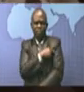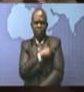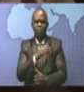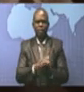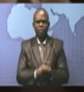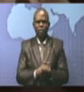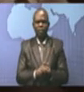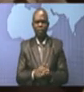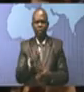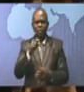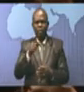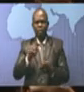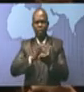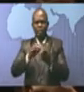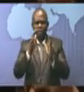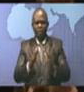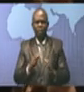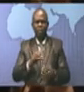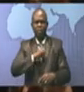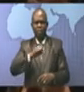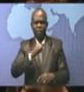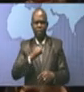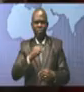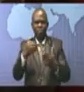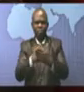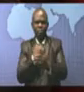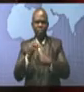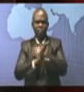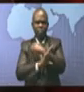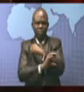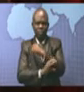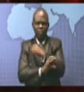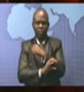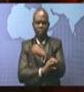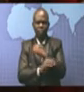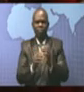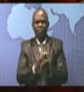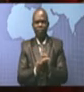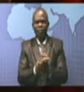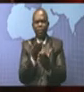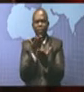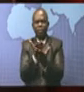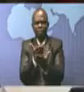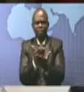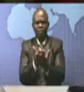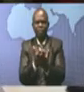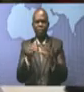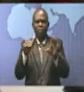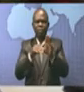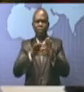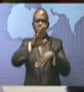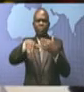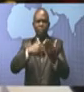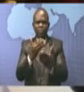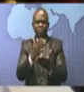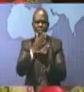la nouvelle commune de Mugere, Hakizimana Longe, a à son tour prodigué pas mal de conseils. Il a demandé à tous les membres